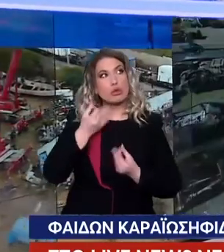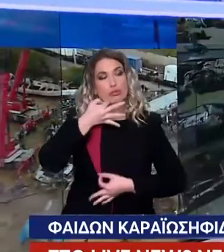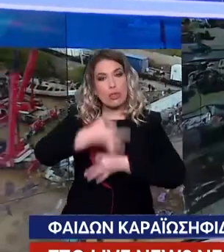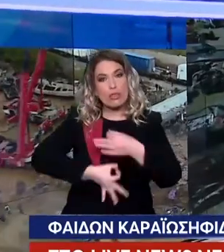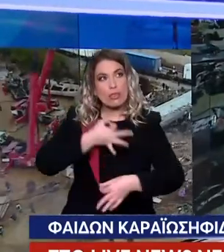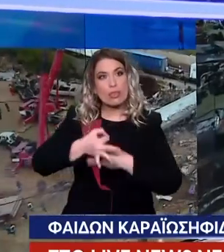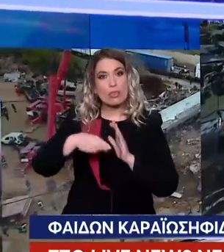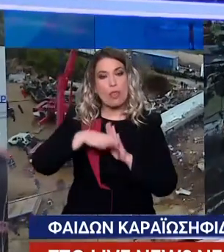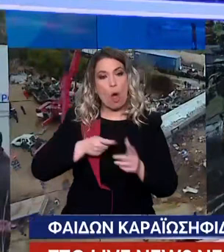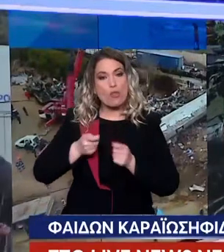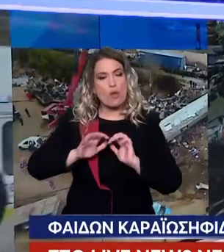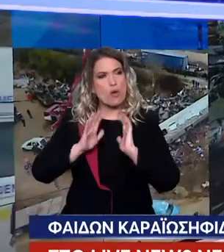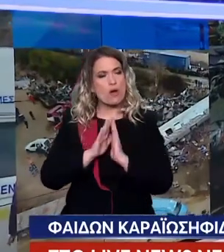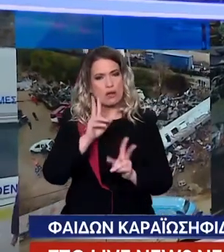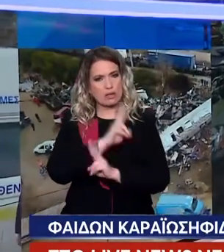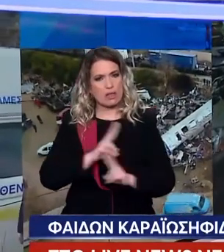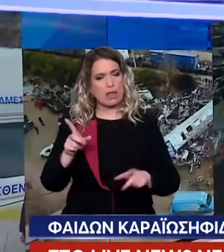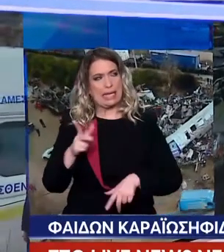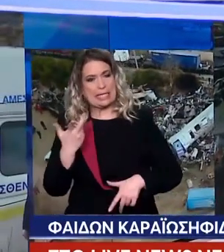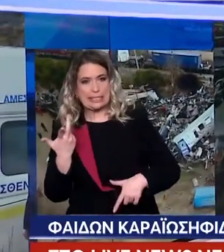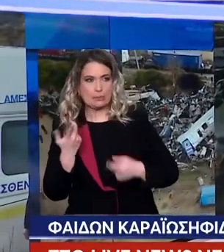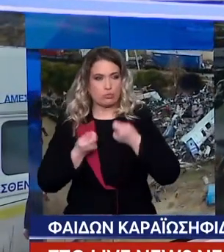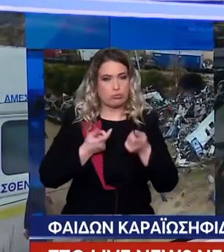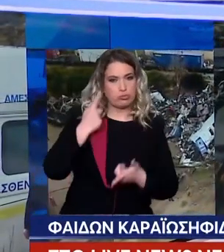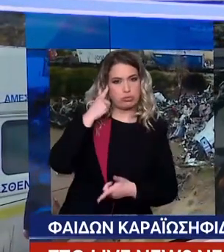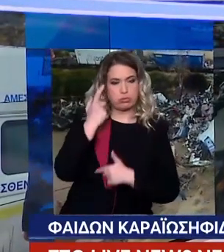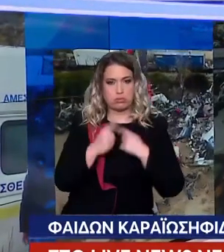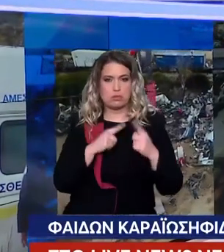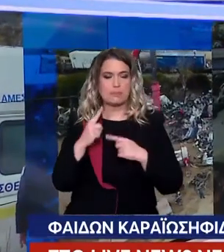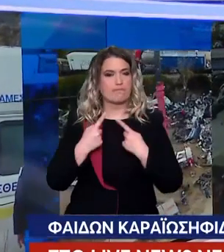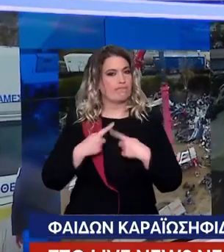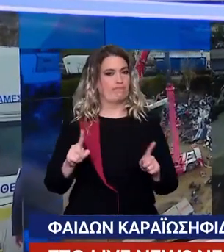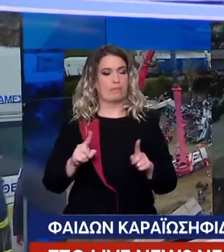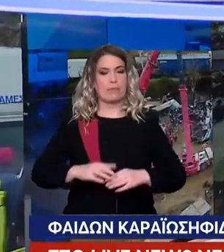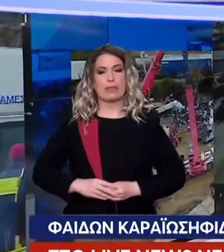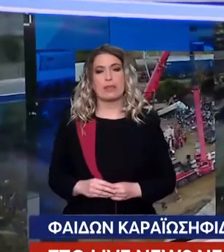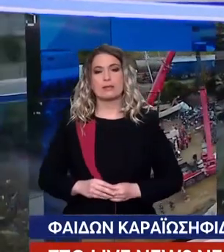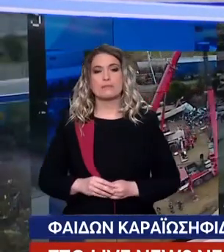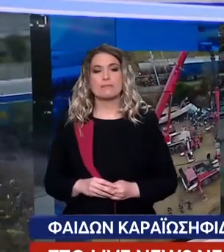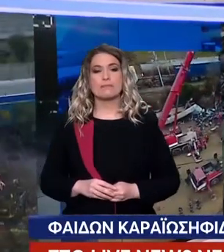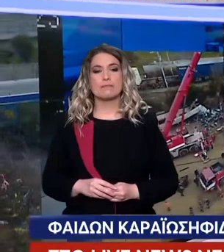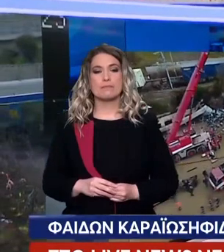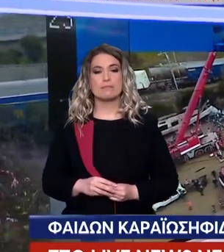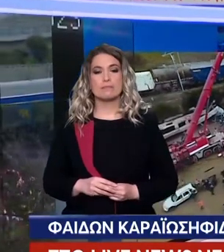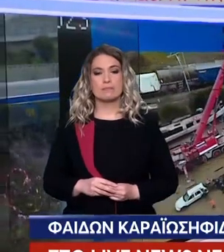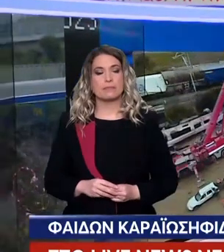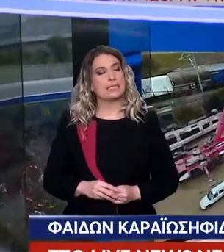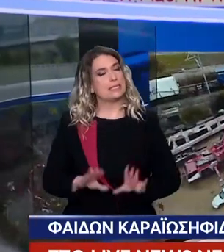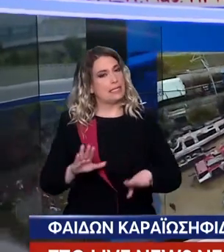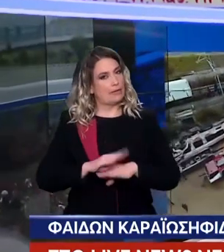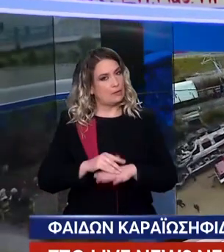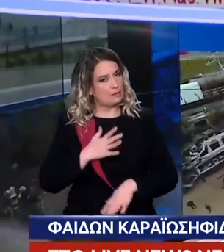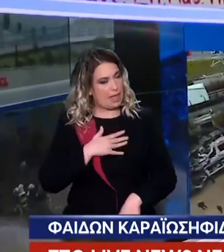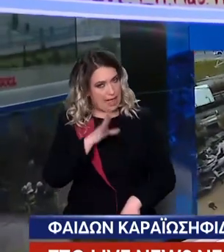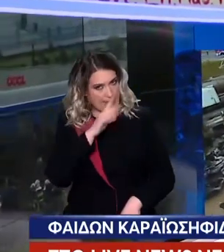ραδιοτηλεοπτικα μην αφήνει αυτά τα τεράστια κενά αυτό το οποίο μας ορίζει είναι ότι